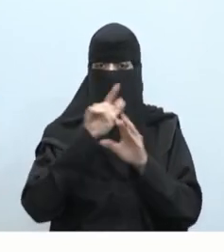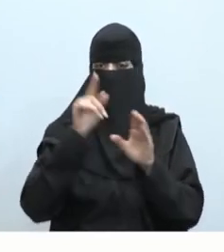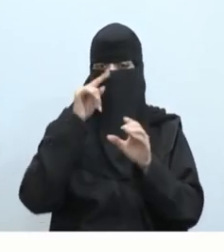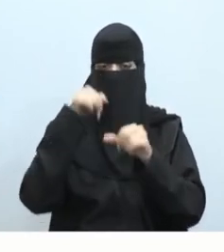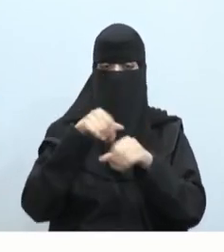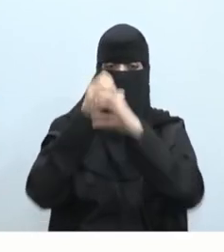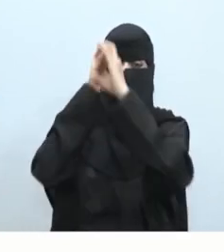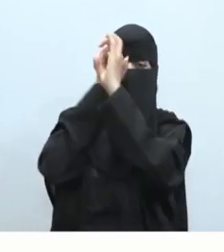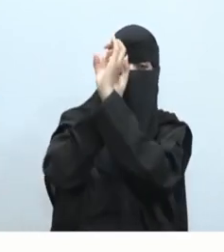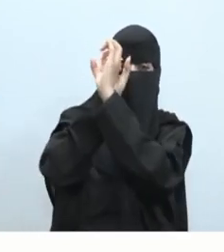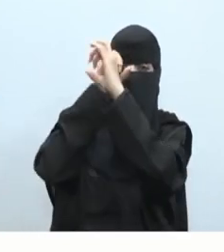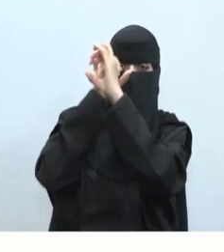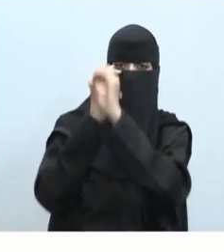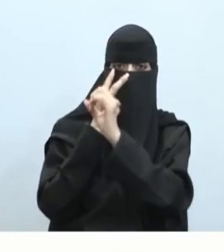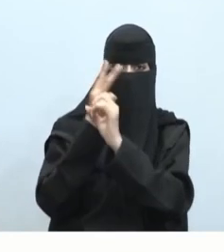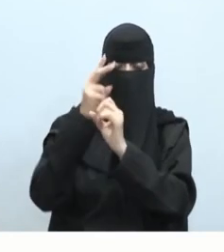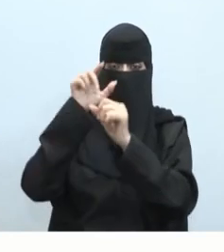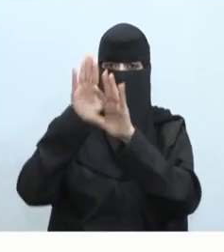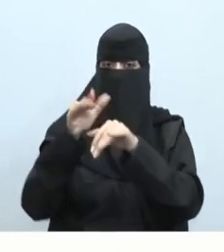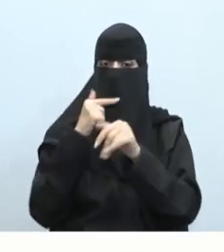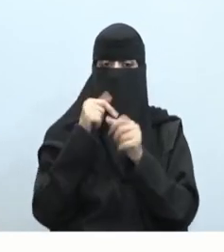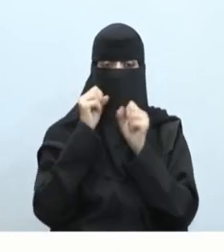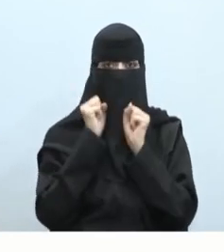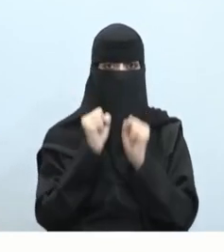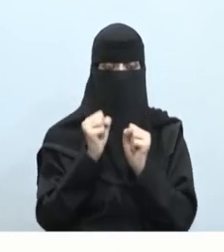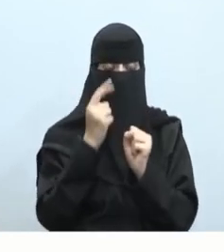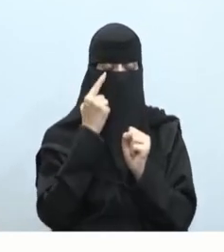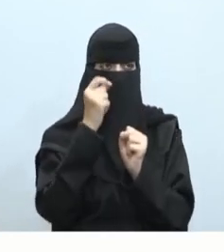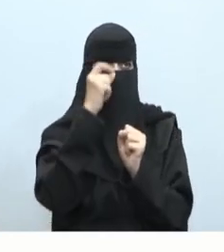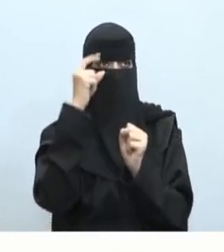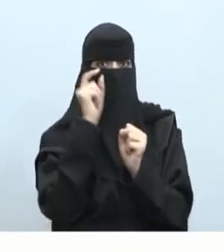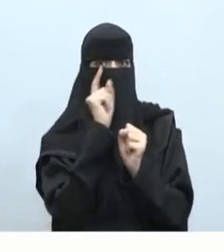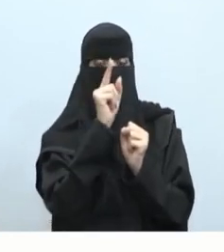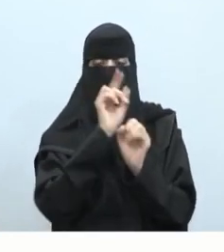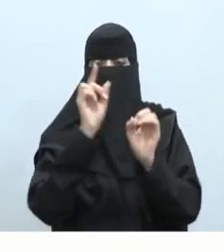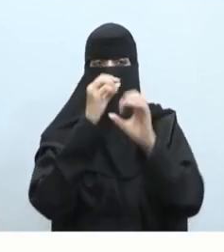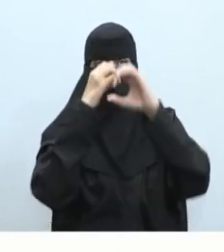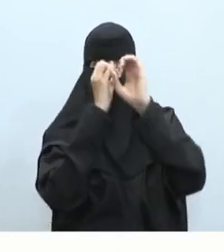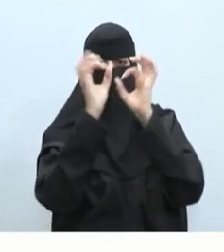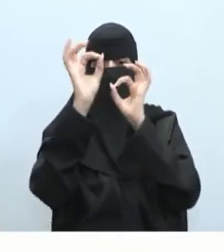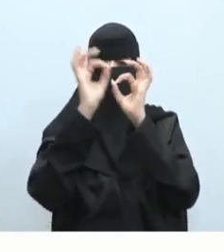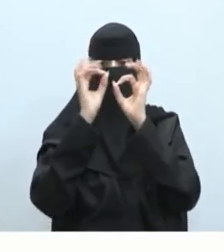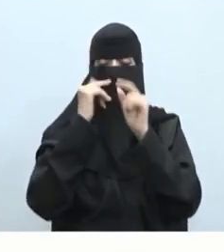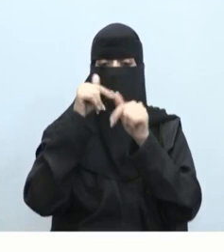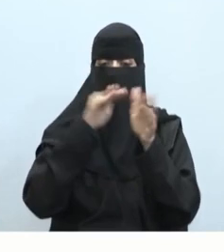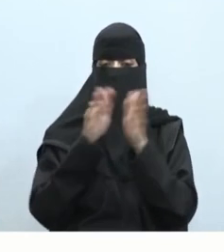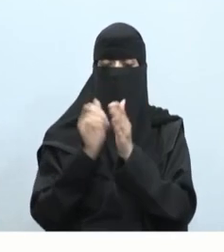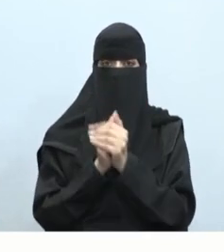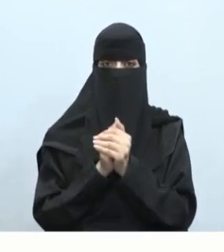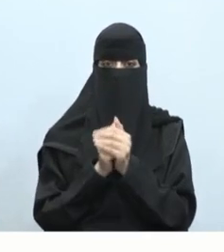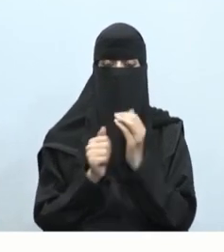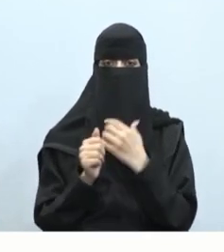طريق التلسكوب او المنظار المقرب اشباه او الاجرام